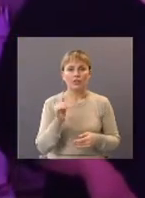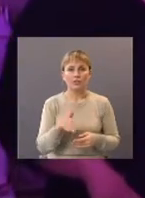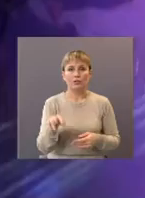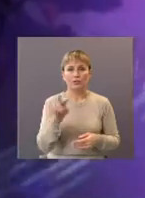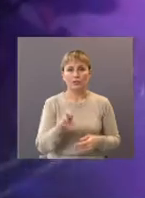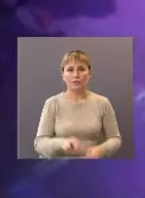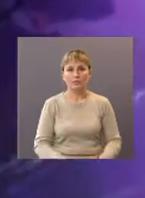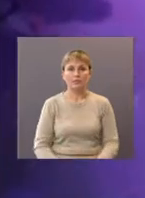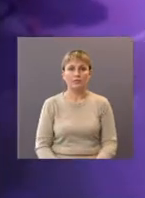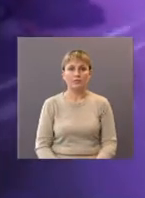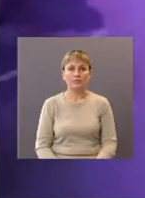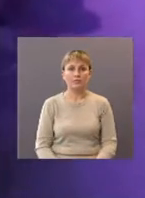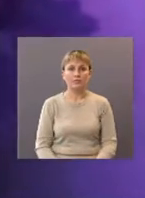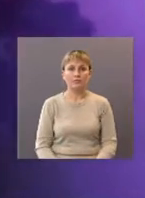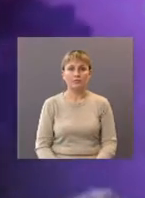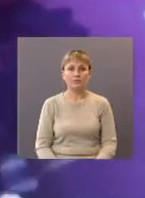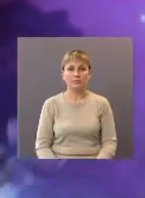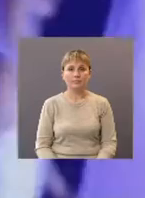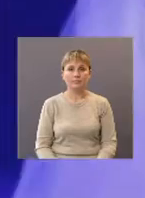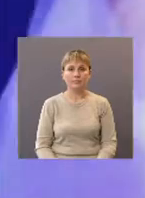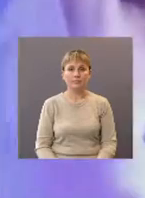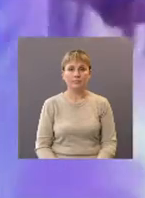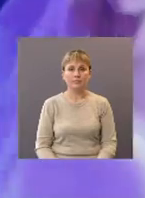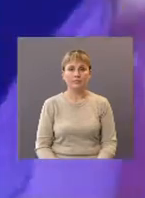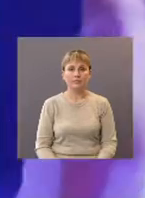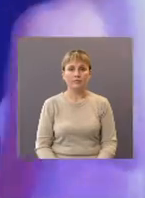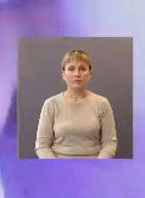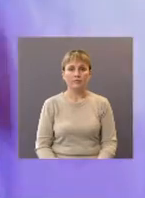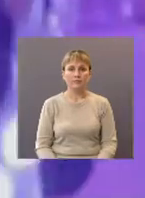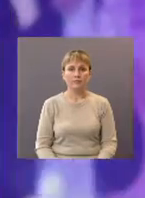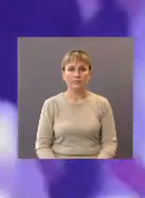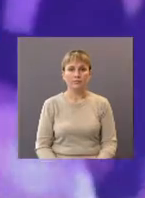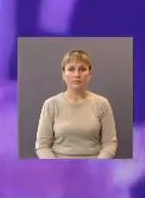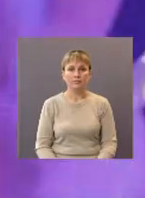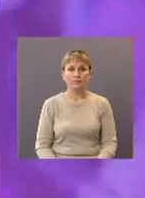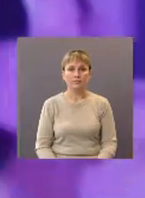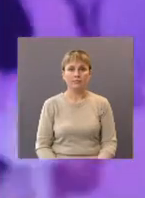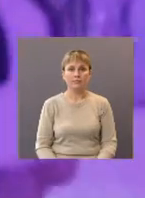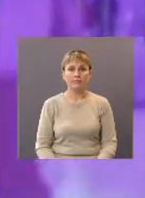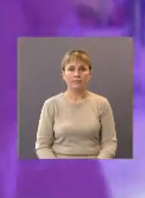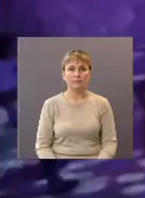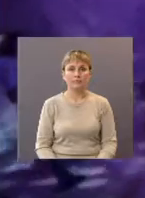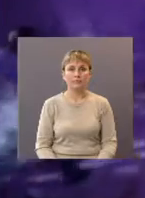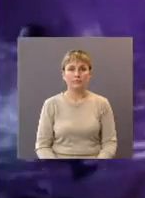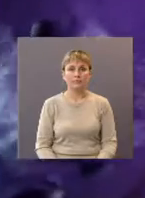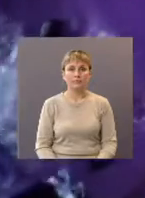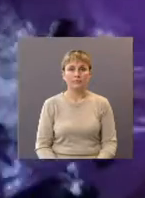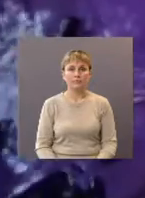долларов. На своей планете мы счастливы, как